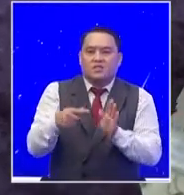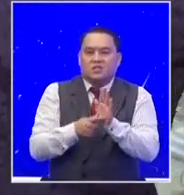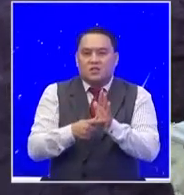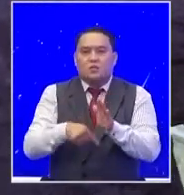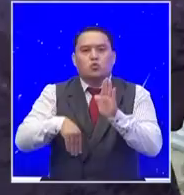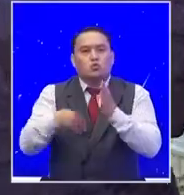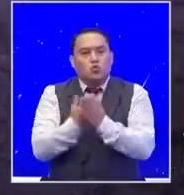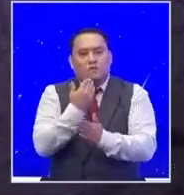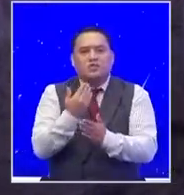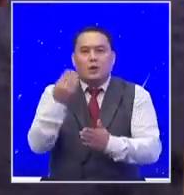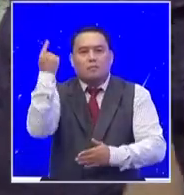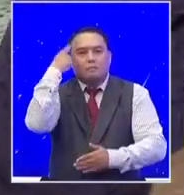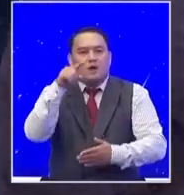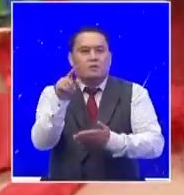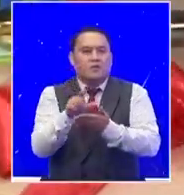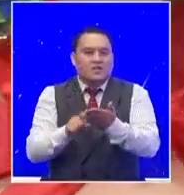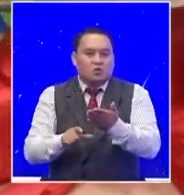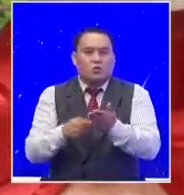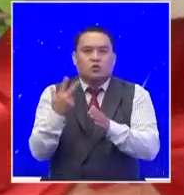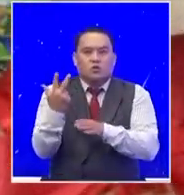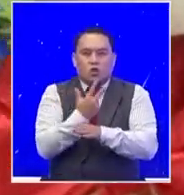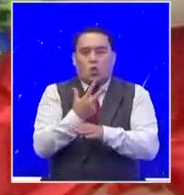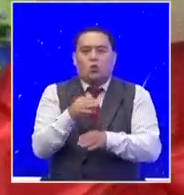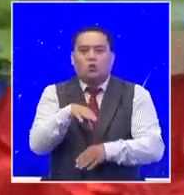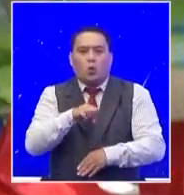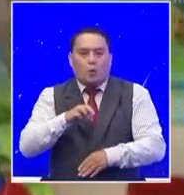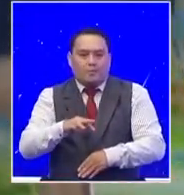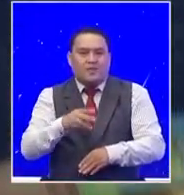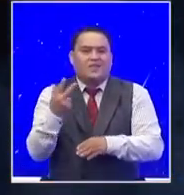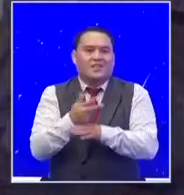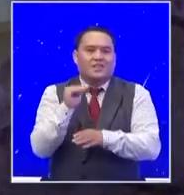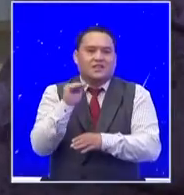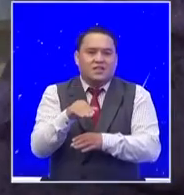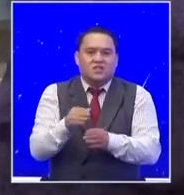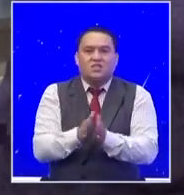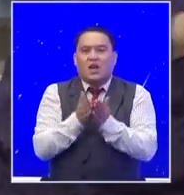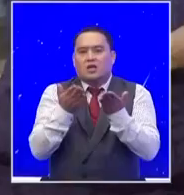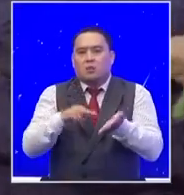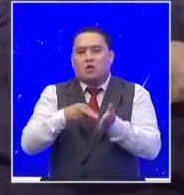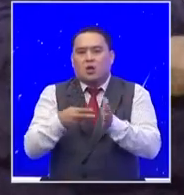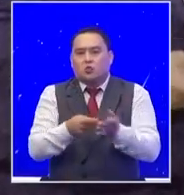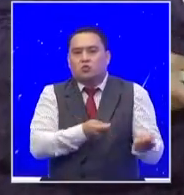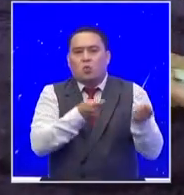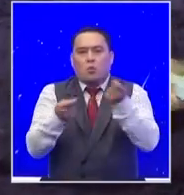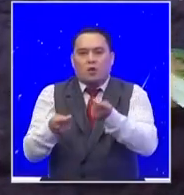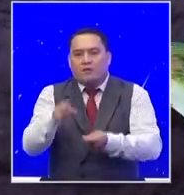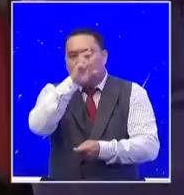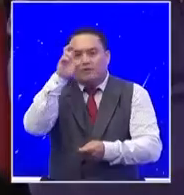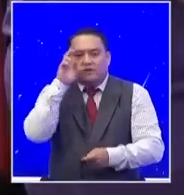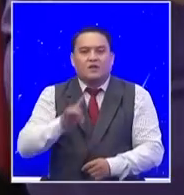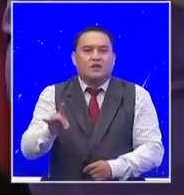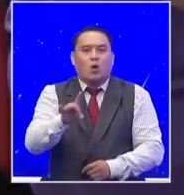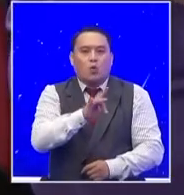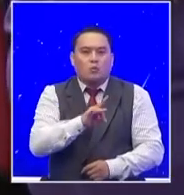писателей новейшие произведения легли в основу трехтомника. 3000 экземпляров иллюстрированной книги планируется доставить во все библиотеки